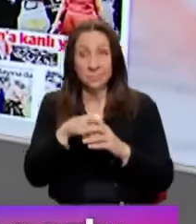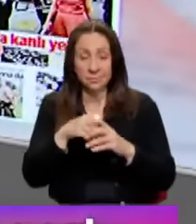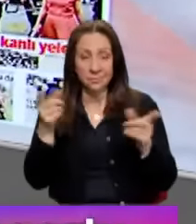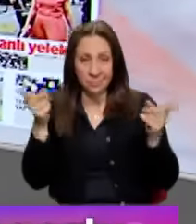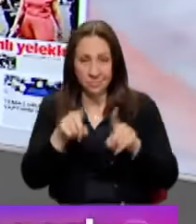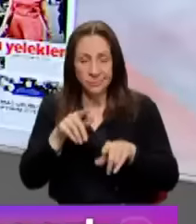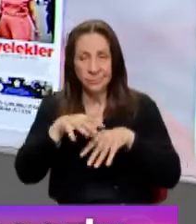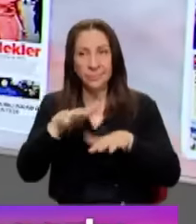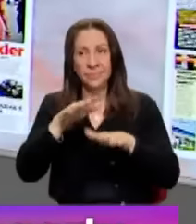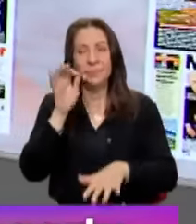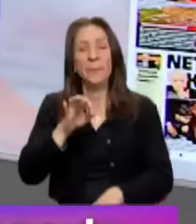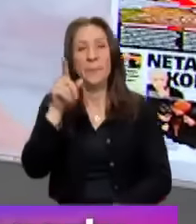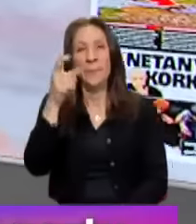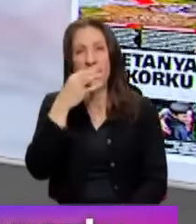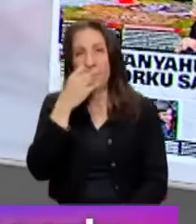buluşlar